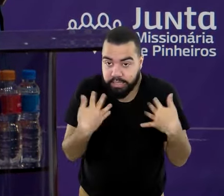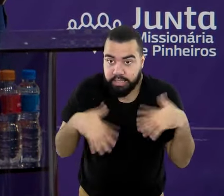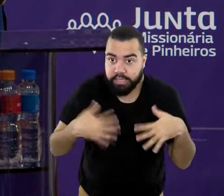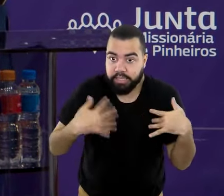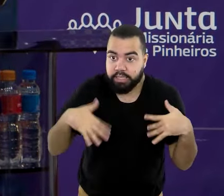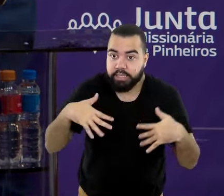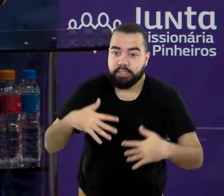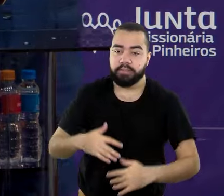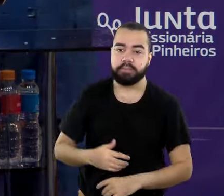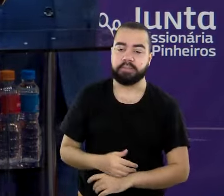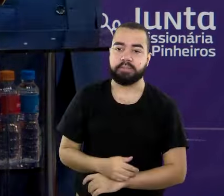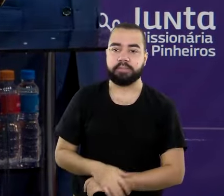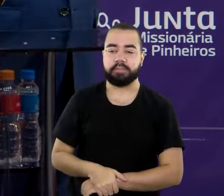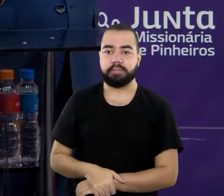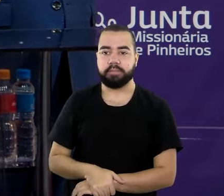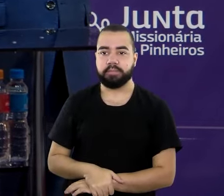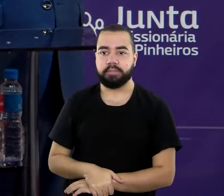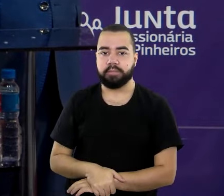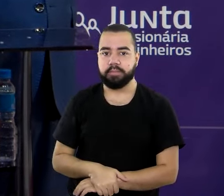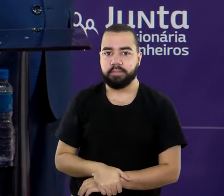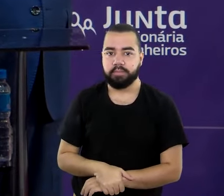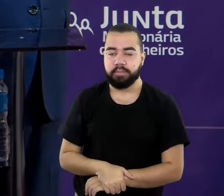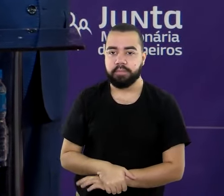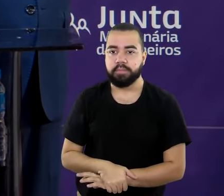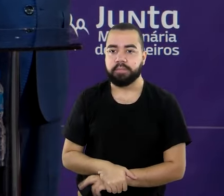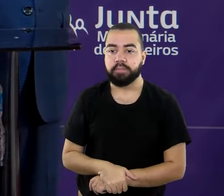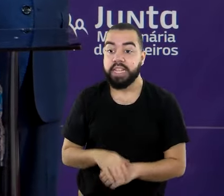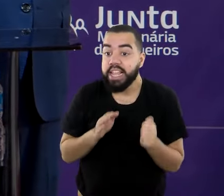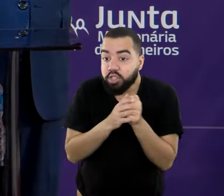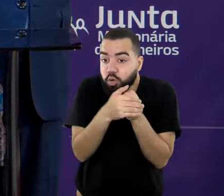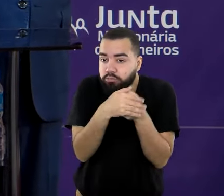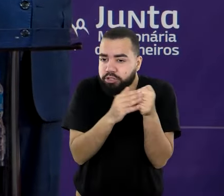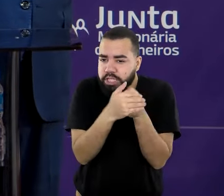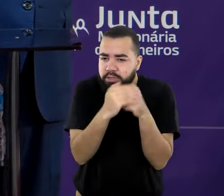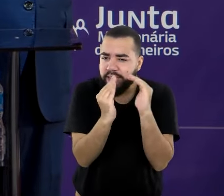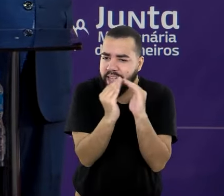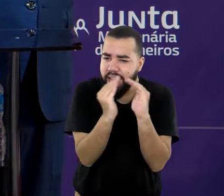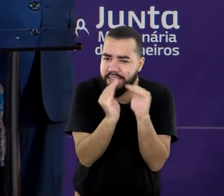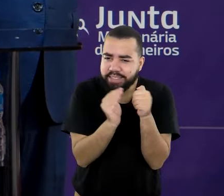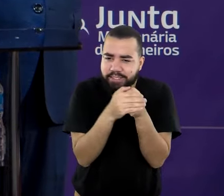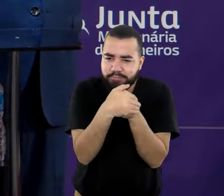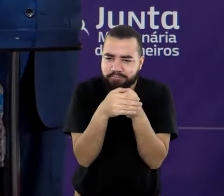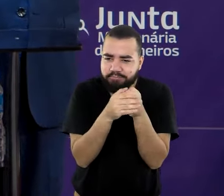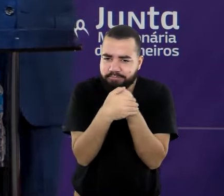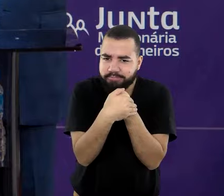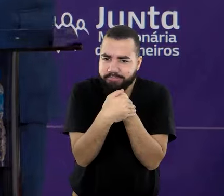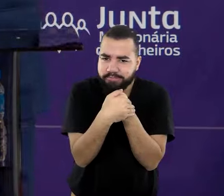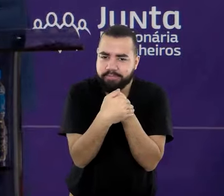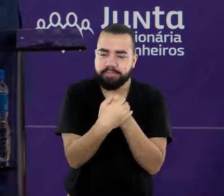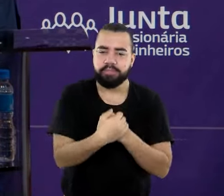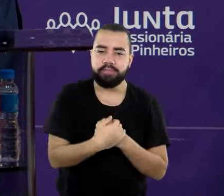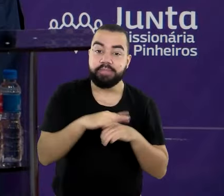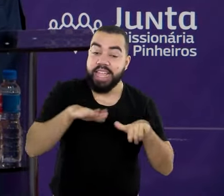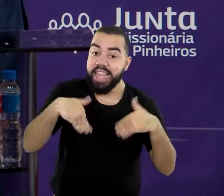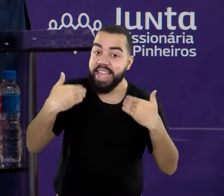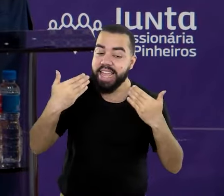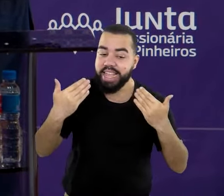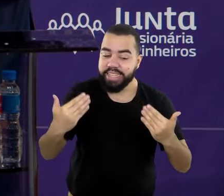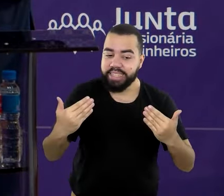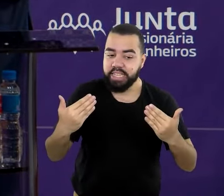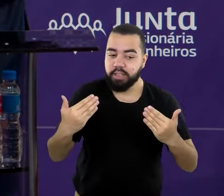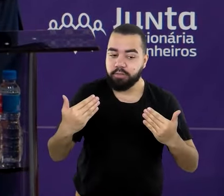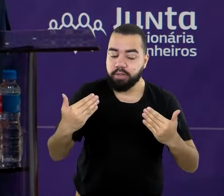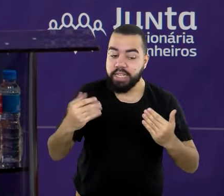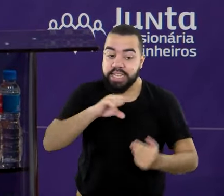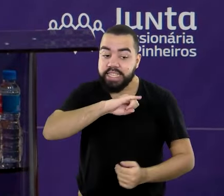também. 자신들이 제자들인 것을 드러냈을 때 목숨의 위험을 받습니다. E ao saberem que eles eram